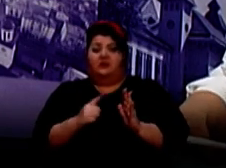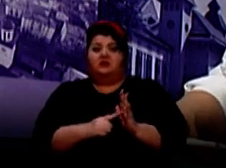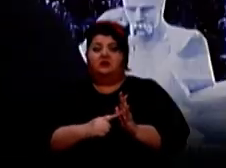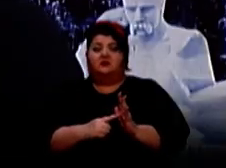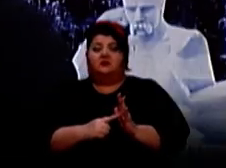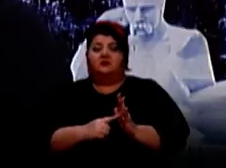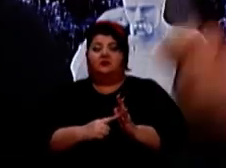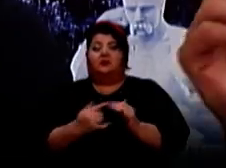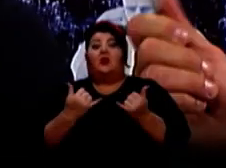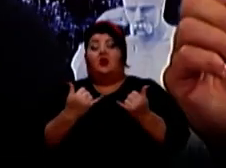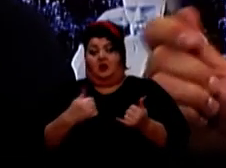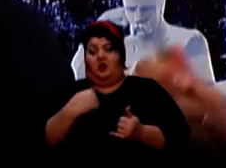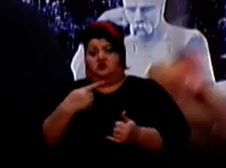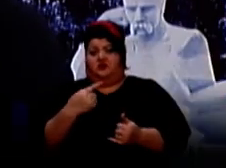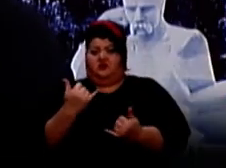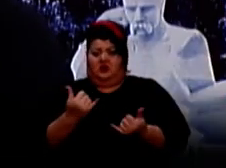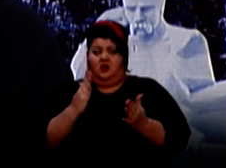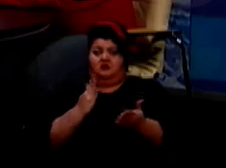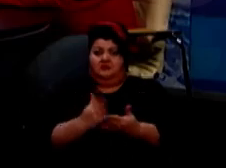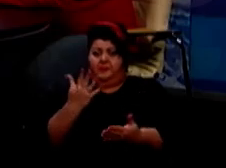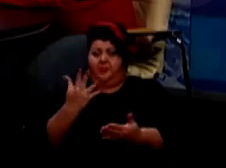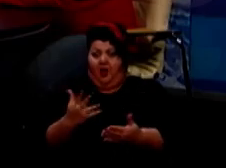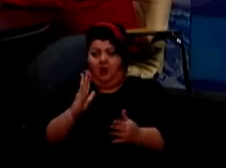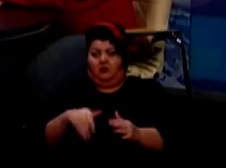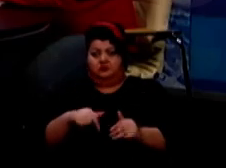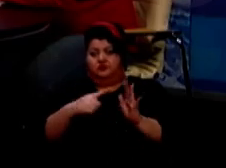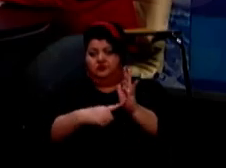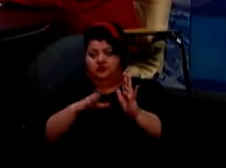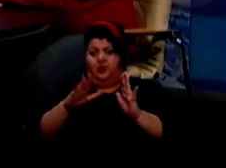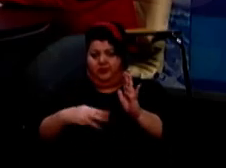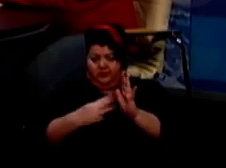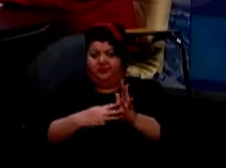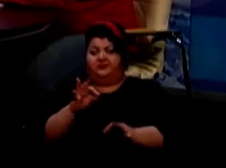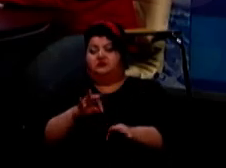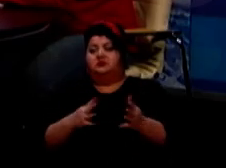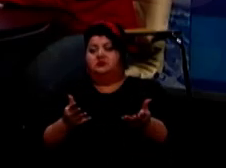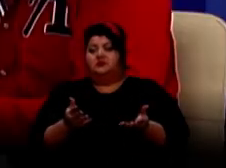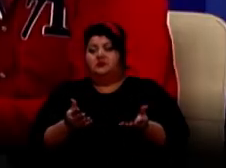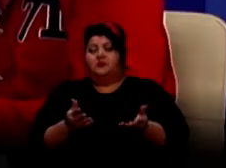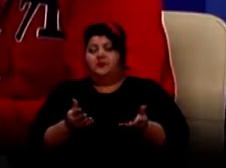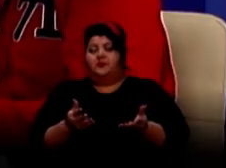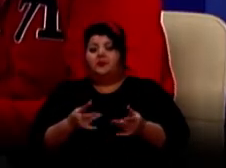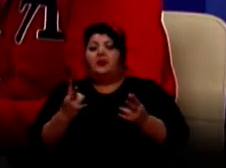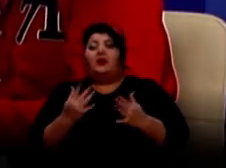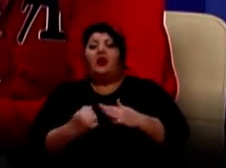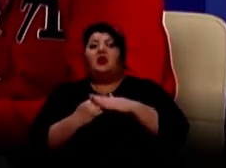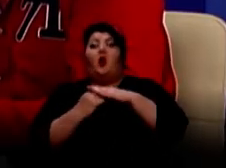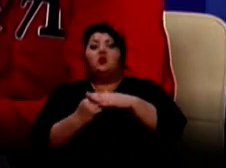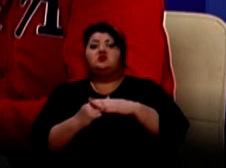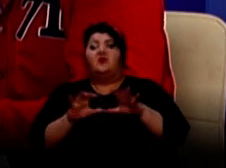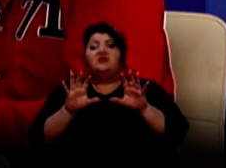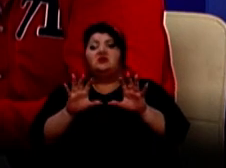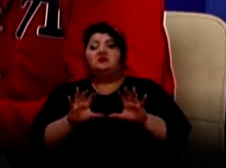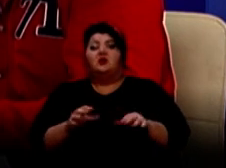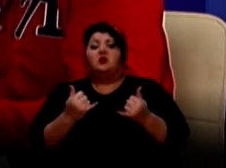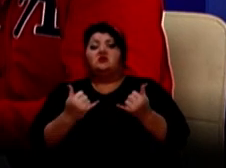підошість, Олександр Сергійович. А потім буде 6, а восени вже буде 8. Олександр Сергійович, давайте подумаємо, скажіть, будь ласка, на якій основі законній ви на